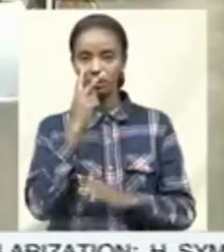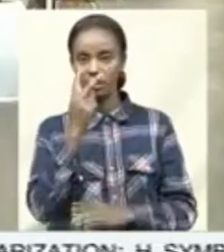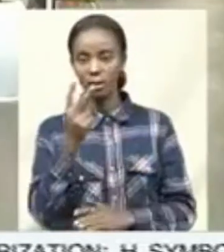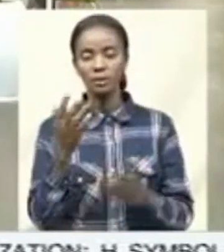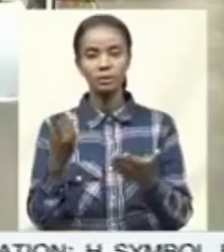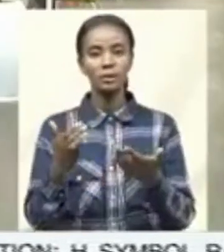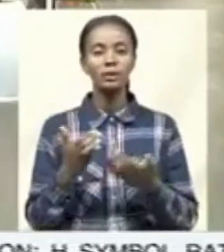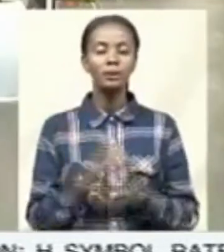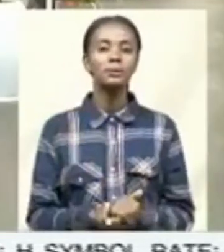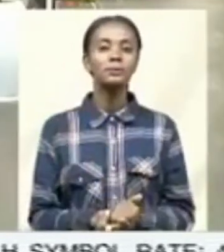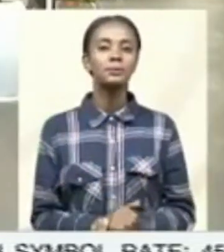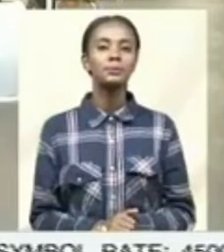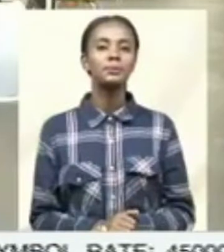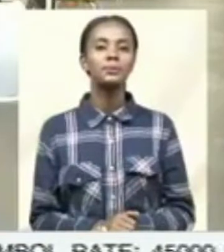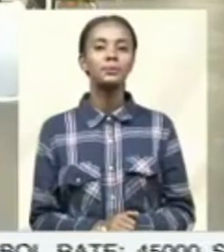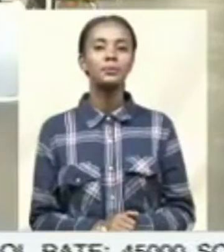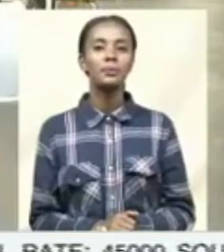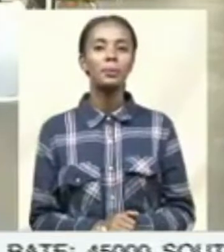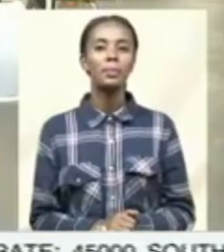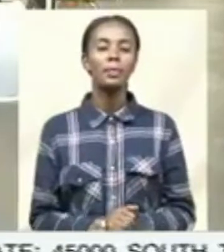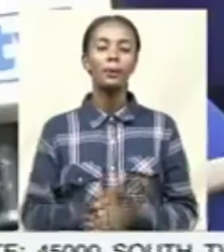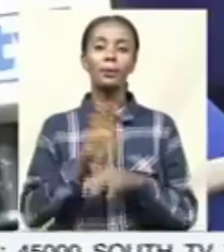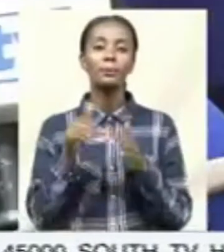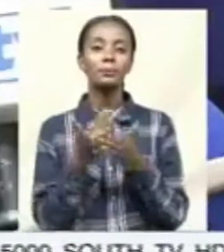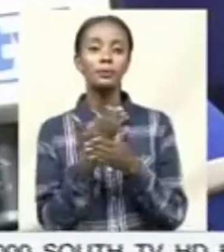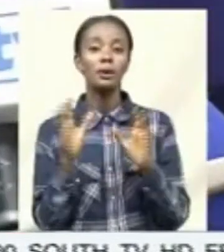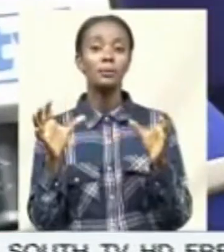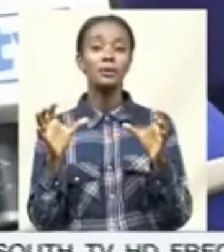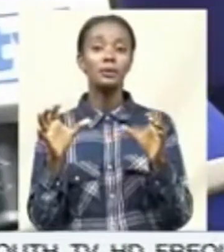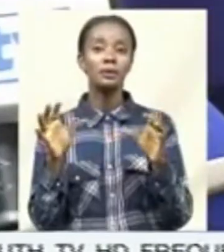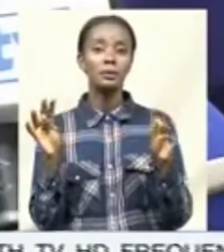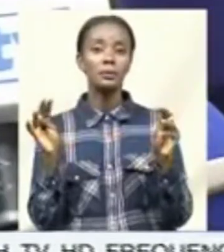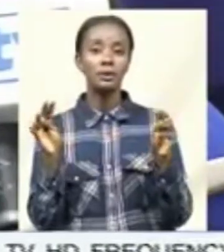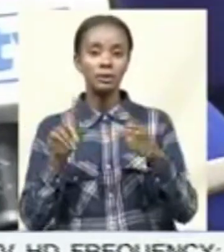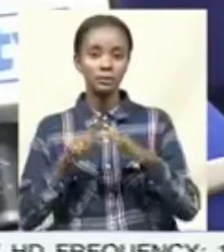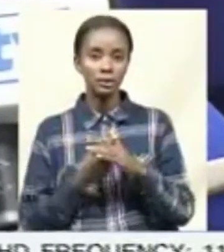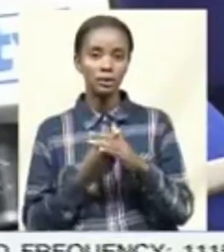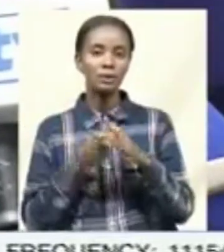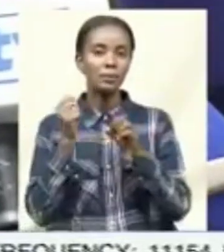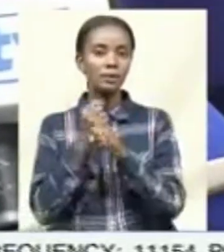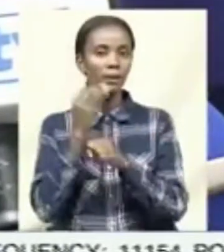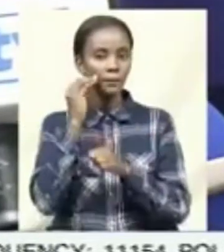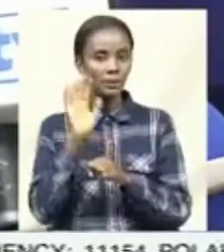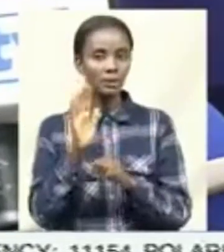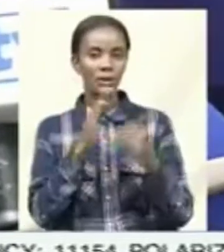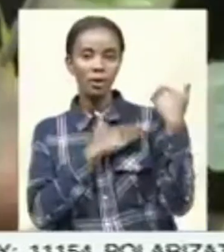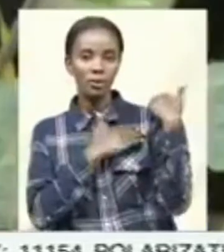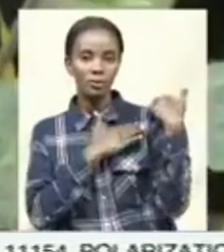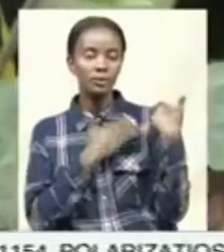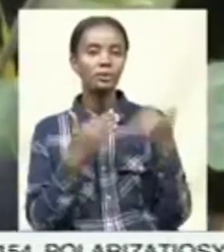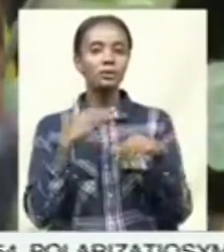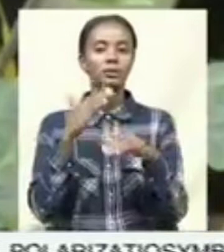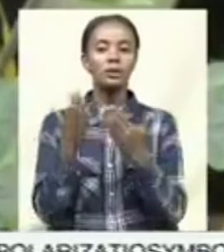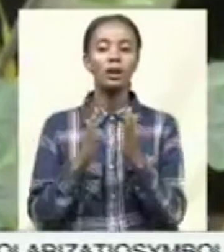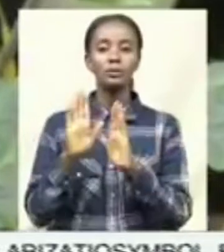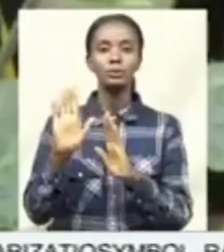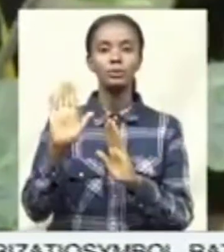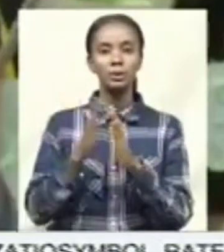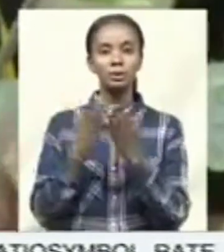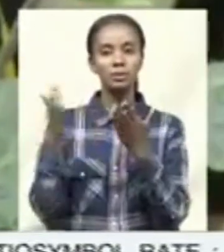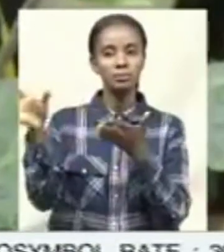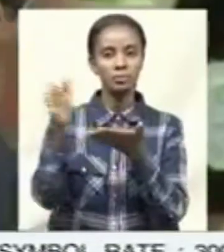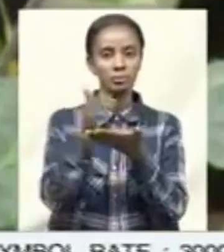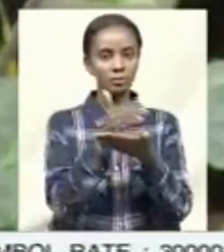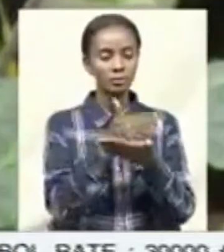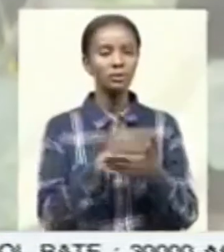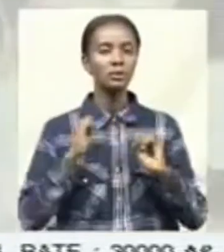እንድናይበት እንፈልጋለን። ይሄ ቦታ በነገራችን ላይ ሁሉም ሚዲያዎች ጀምረዋል። በየመስሪያ ቤቱ ያላችሁም ሰዎች ኃላፊዎች ከሰራተኞቻችሁ መጽሐፎችን